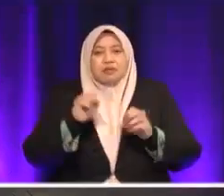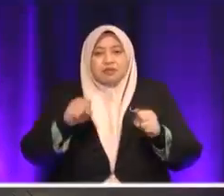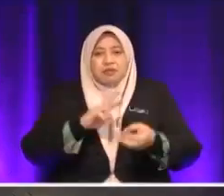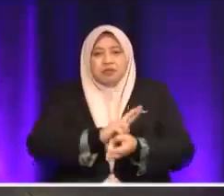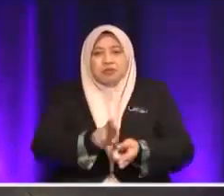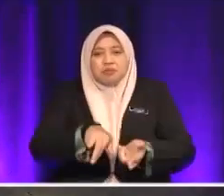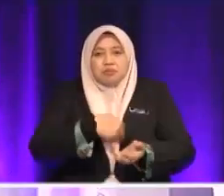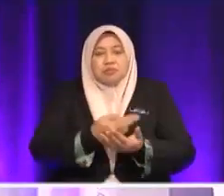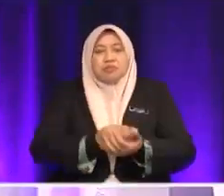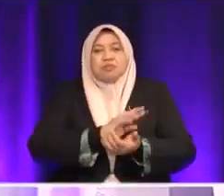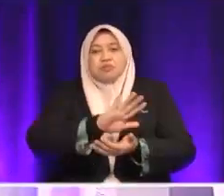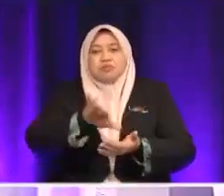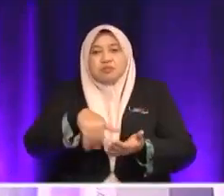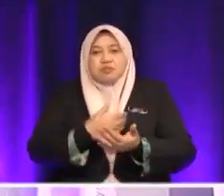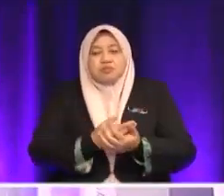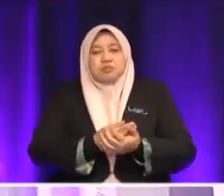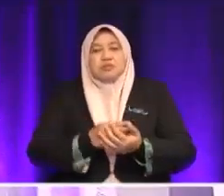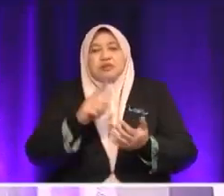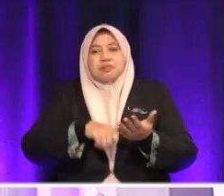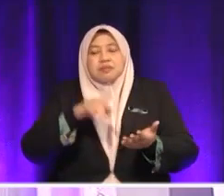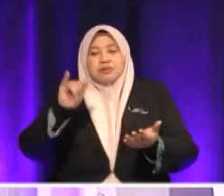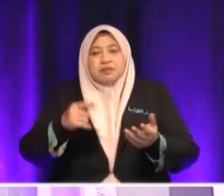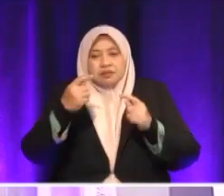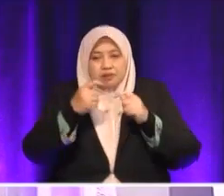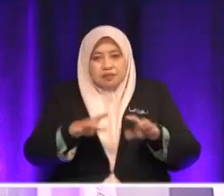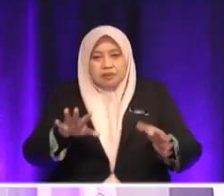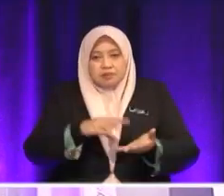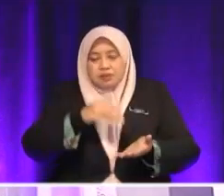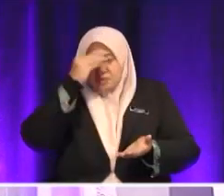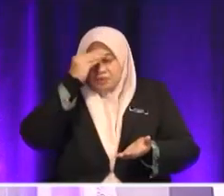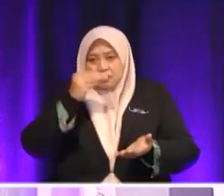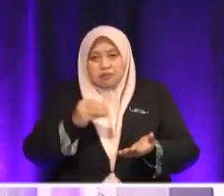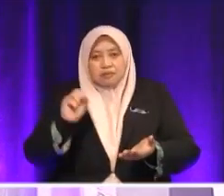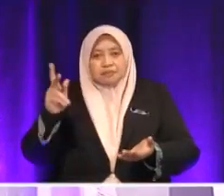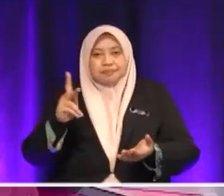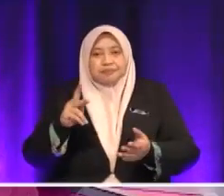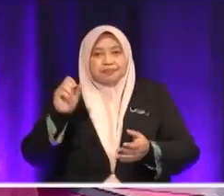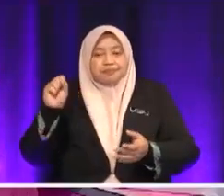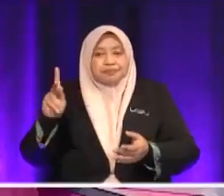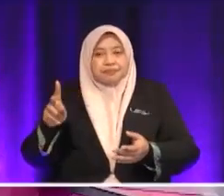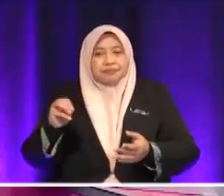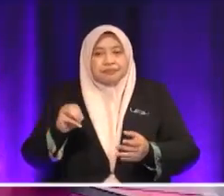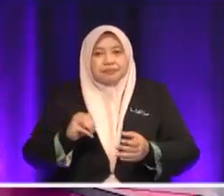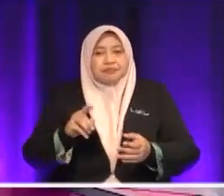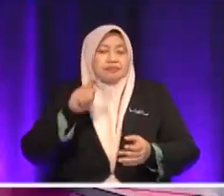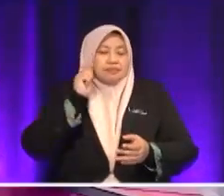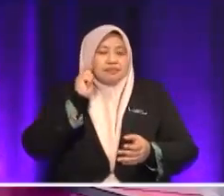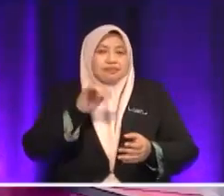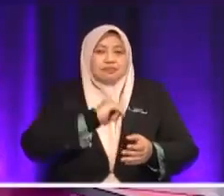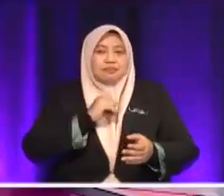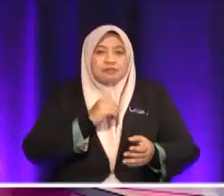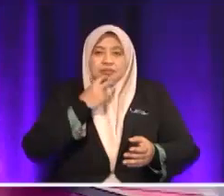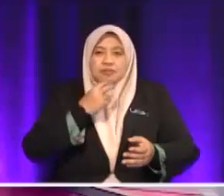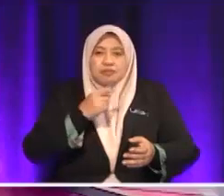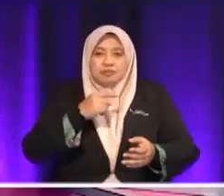kita belajar di dalam Bab pembangunan produk mati media ini Oke aku mau seperti yang saya sebut tadi banyak sekali